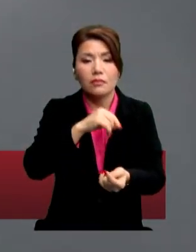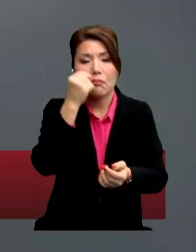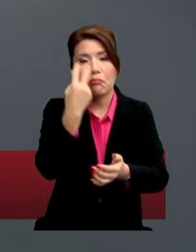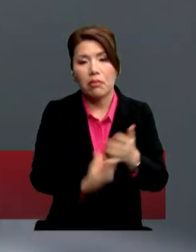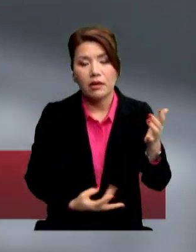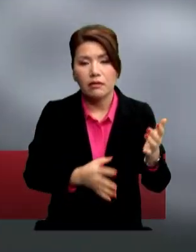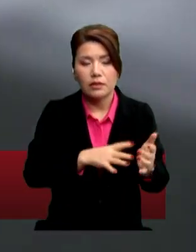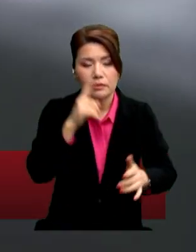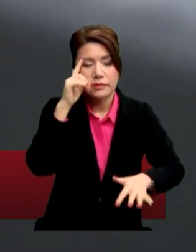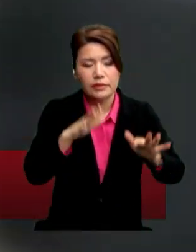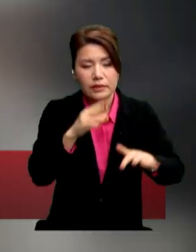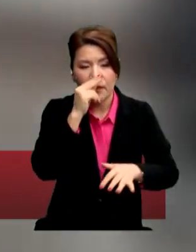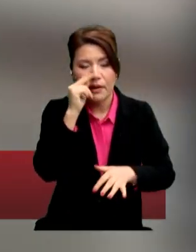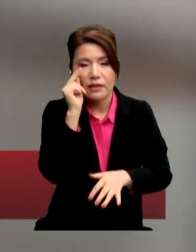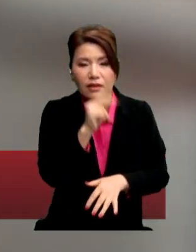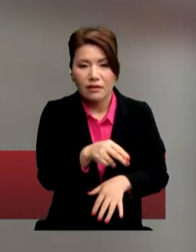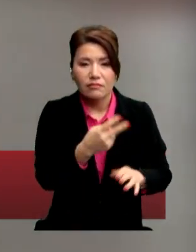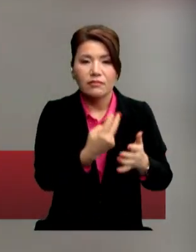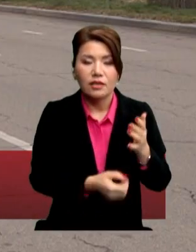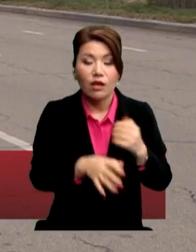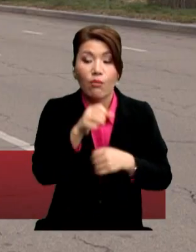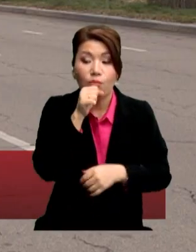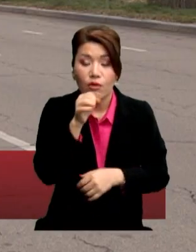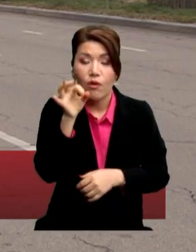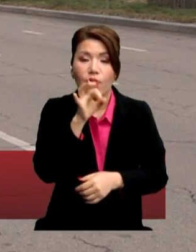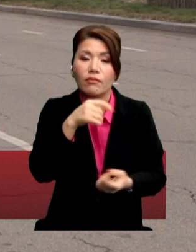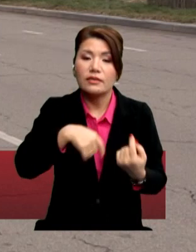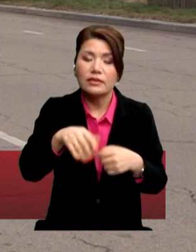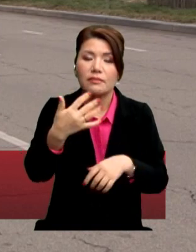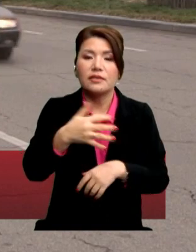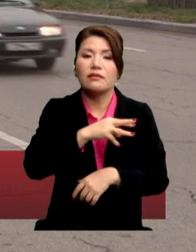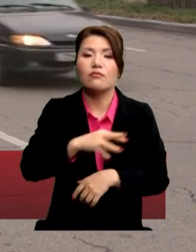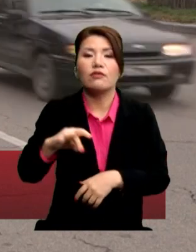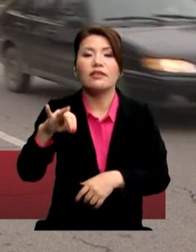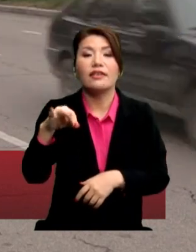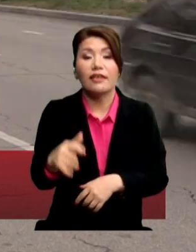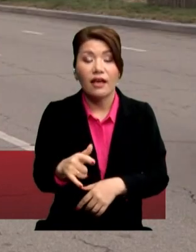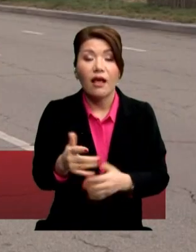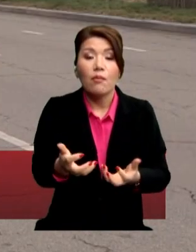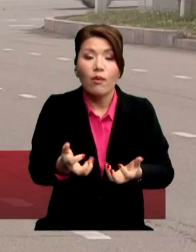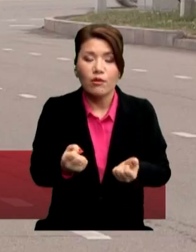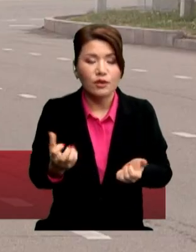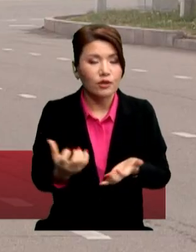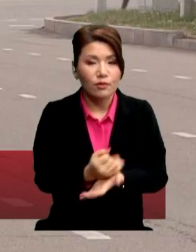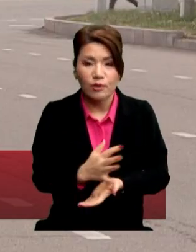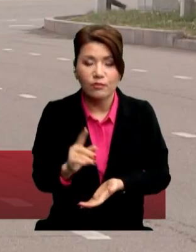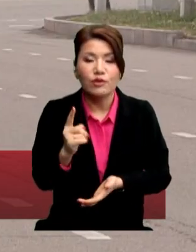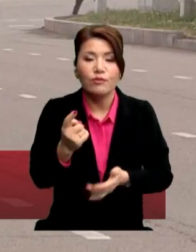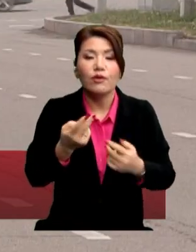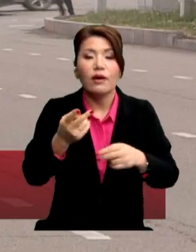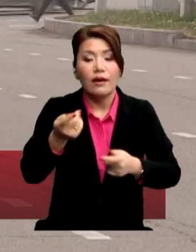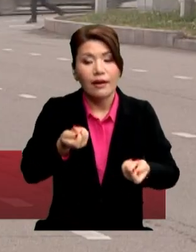и заподозрил в этом потерпевшего. Свое молчание бизнесмен оценил в 50 миллионов тенге, но получить их не удалось, потому что